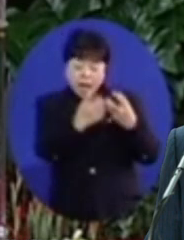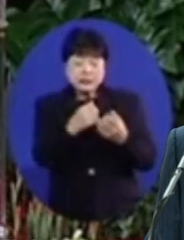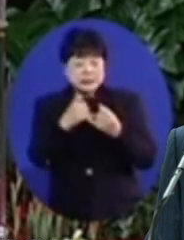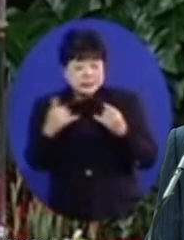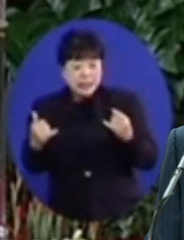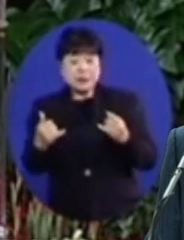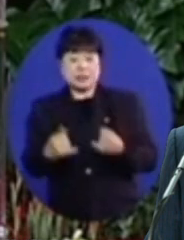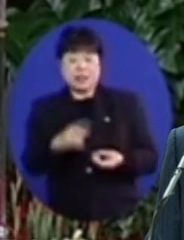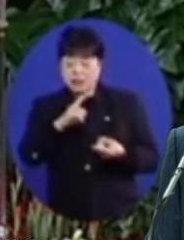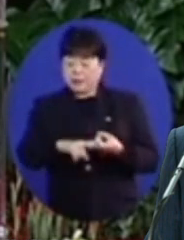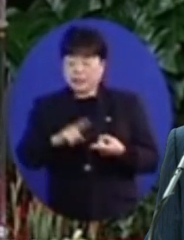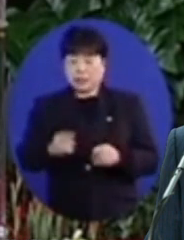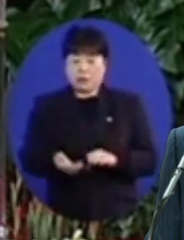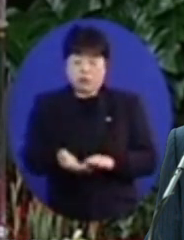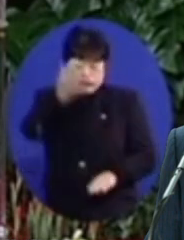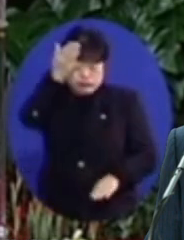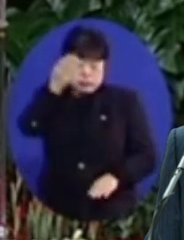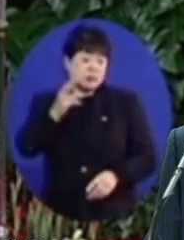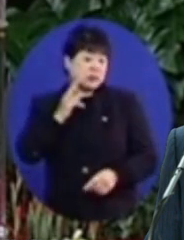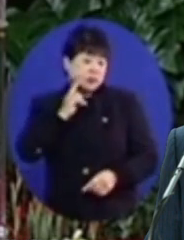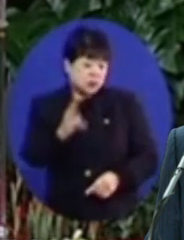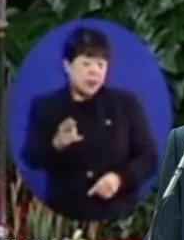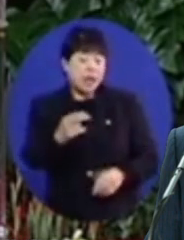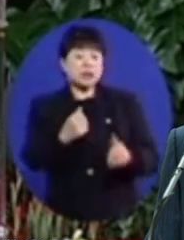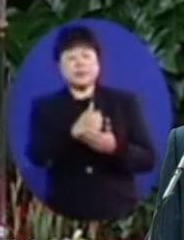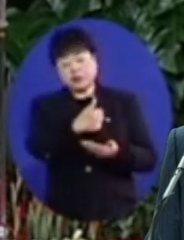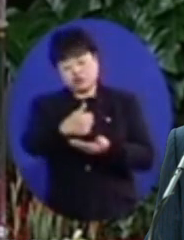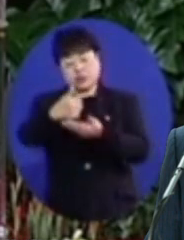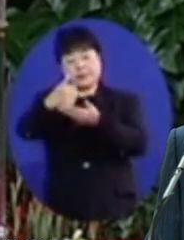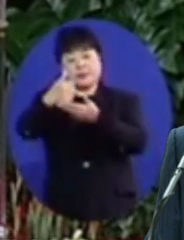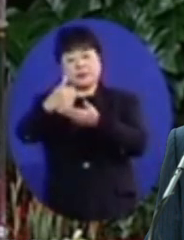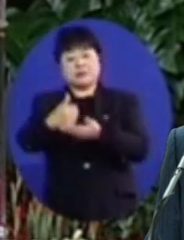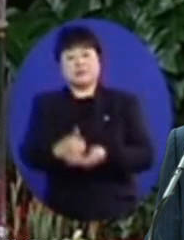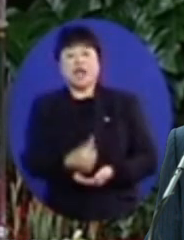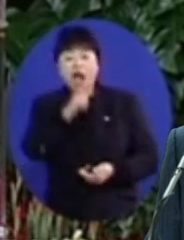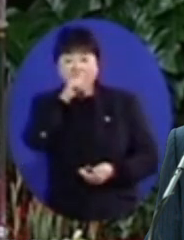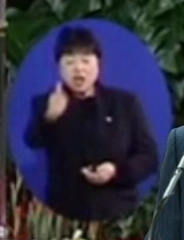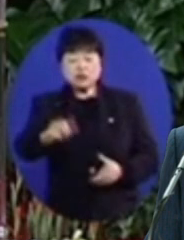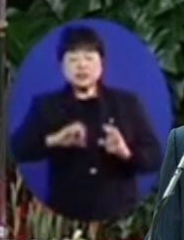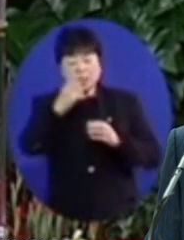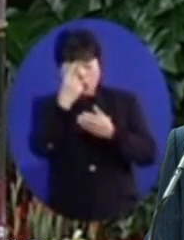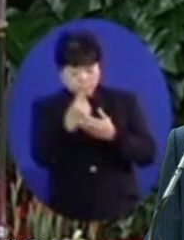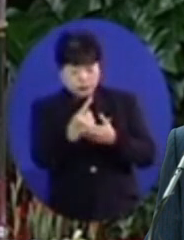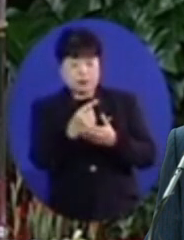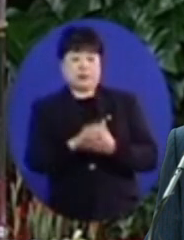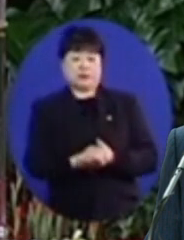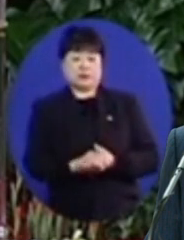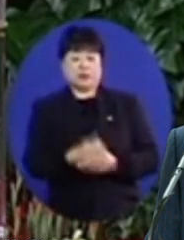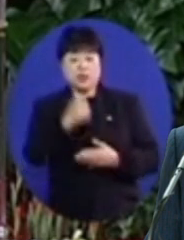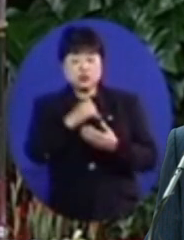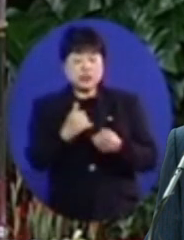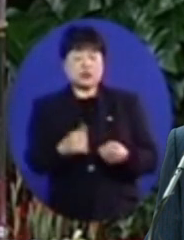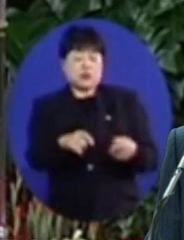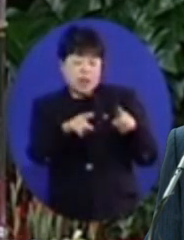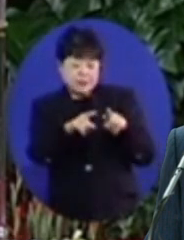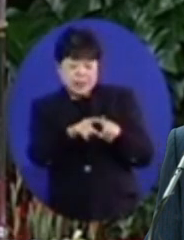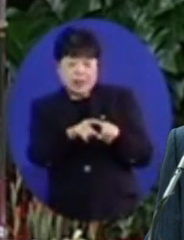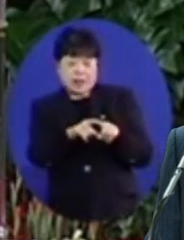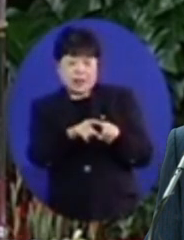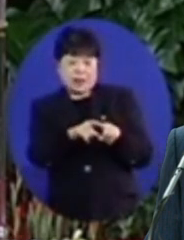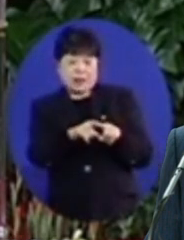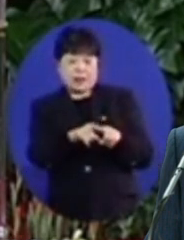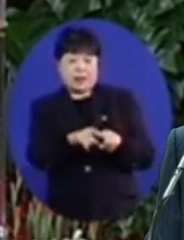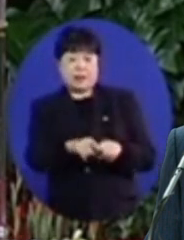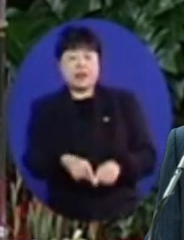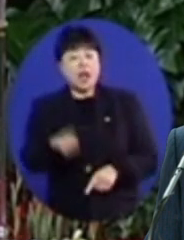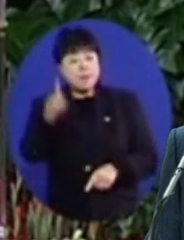인간과 차별이 얼마나 있습니까 그러므로 주님은 결코이 세상에 오셔서 죄인들과 전적인